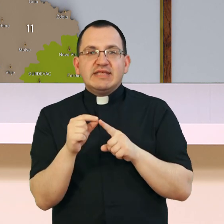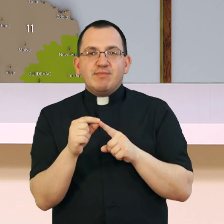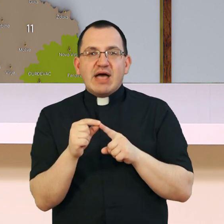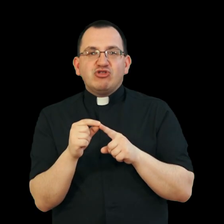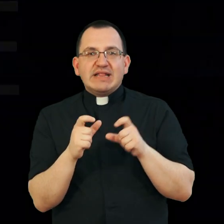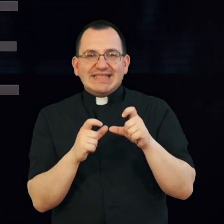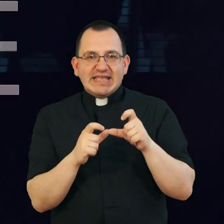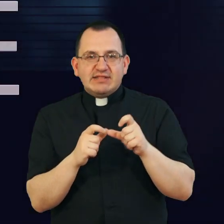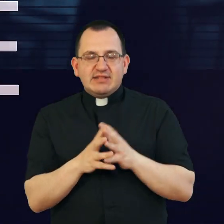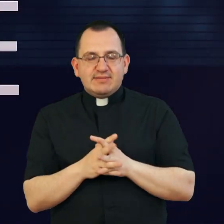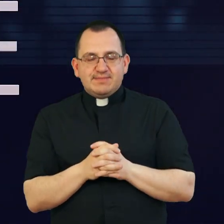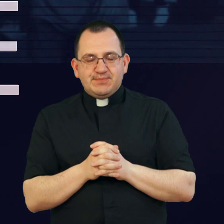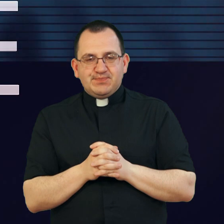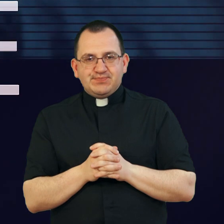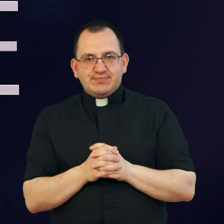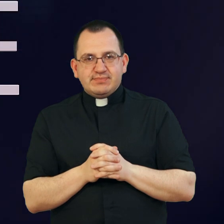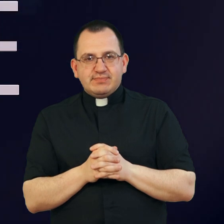3.